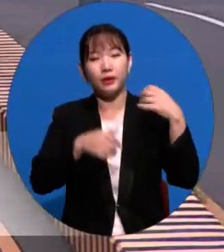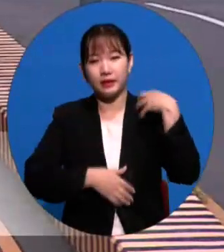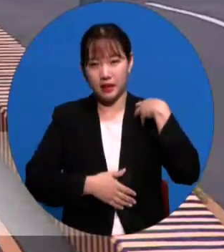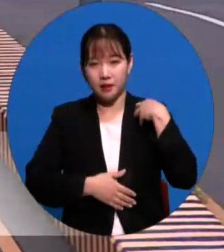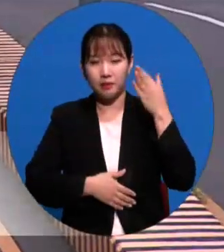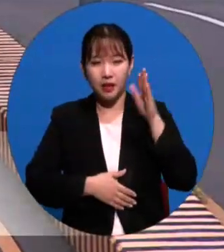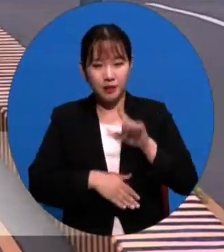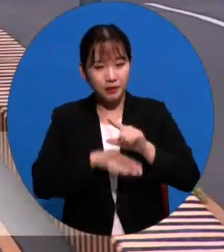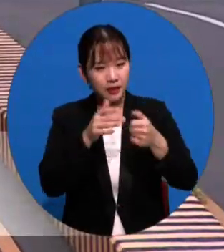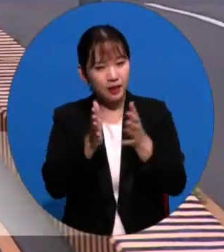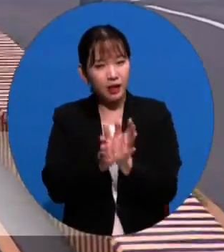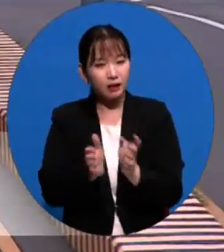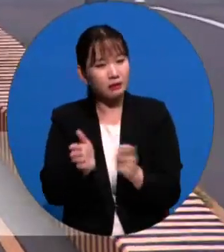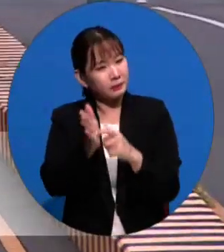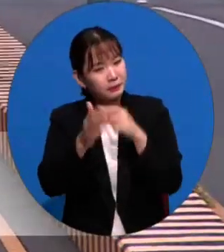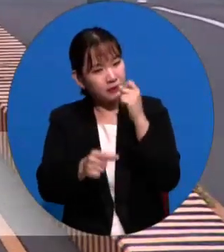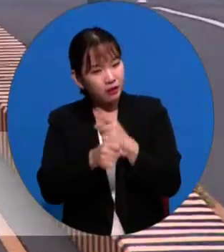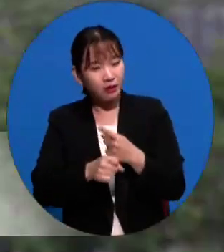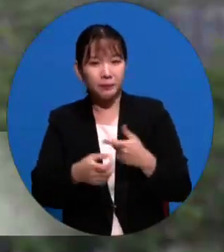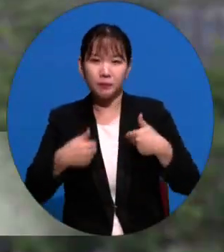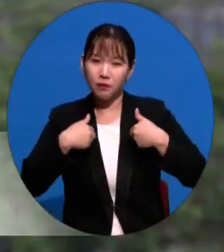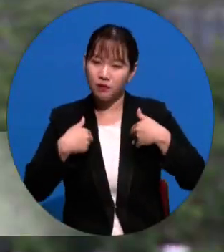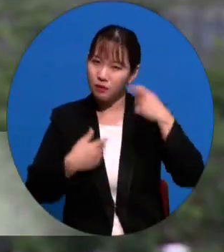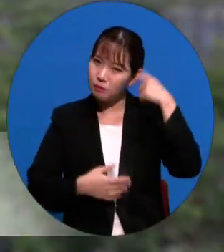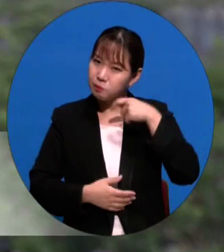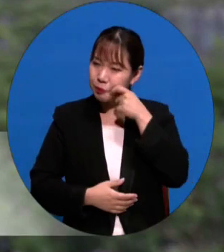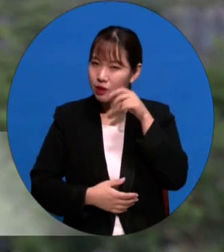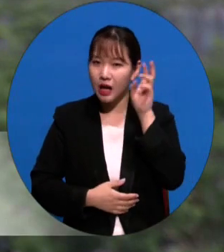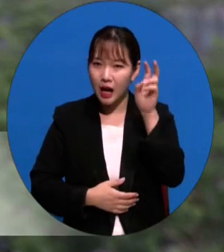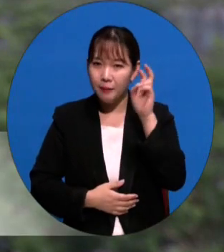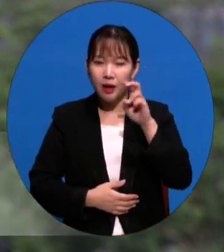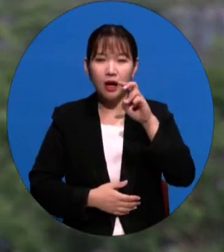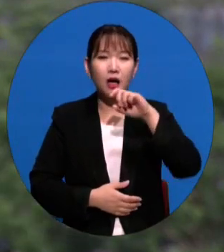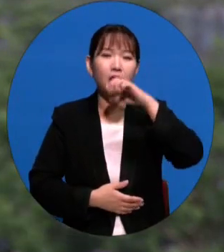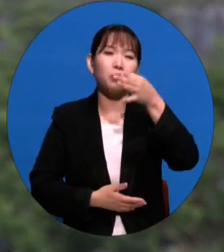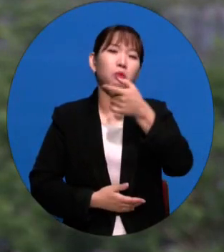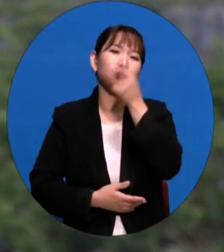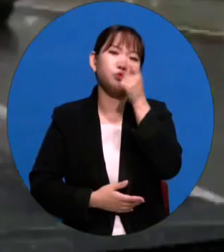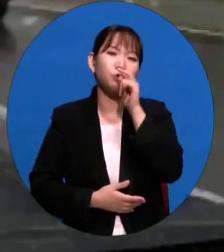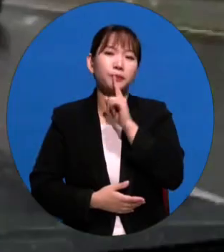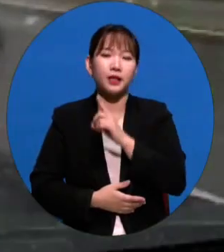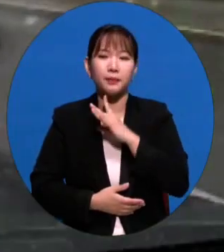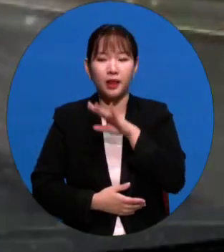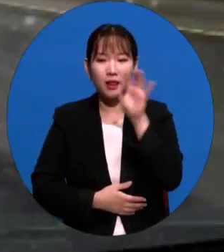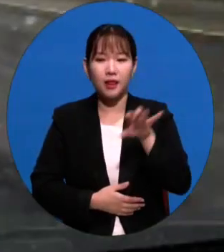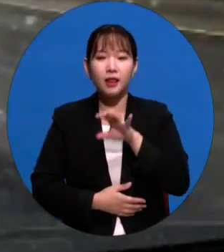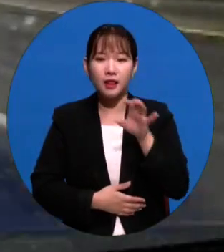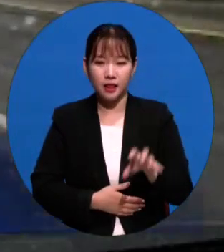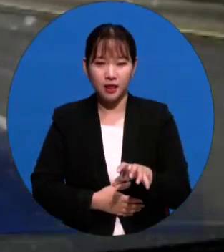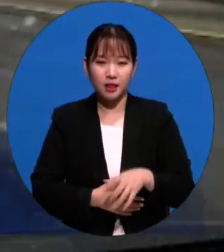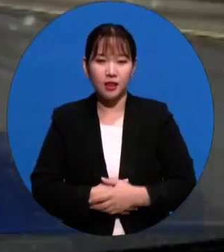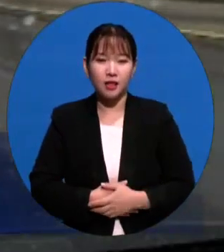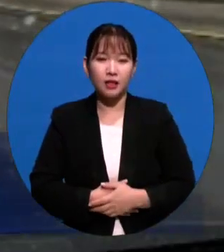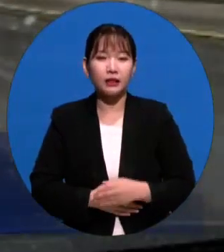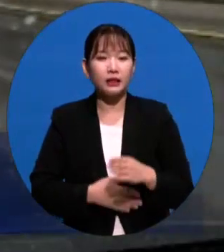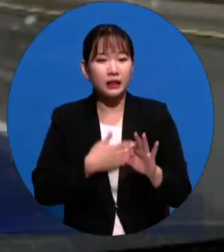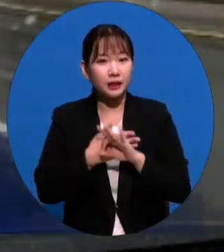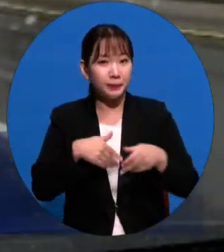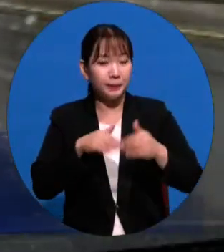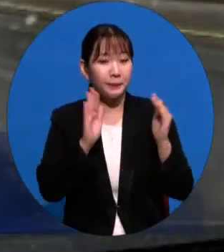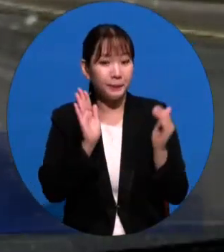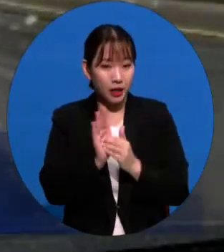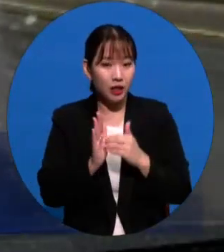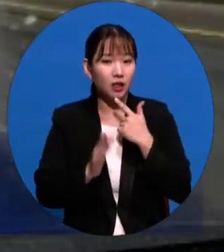차단 시설 설치의 시급성과 필요성을 느끼지 못한 듯 예산 탓만 하고 있습니다. 시범적으로 설치를 해봤기